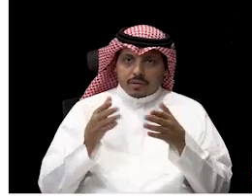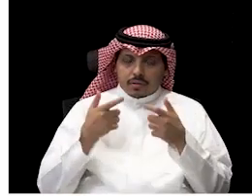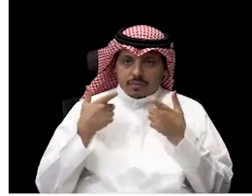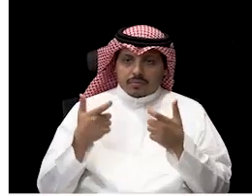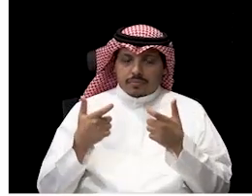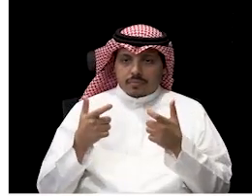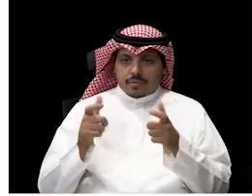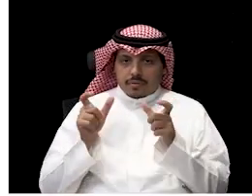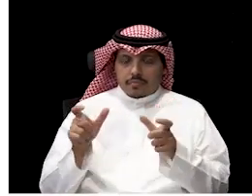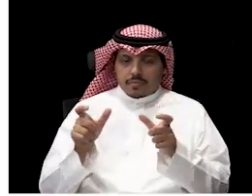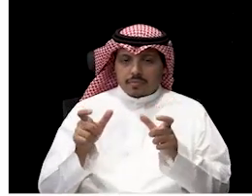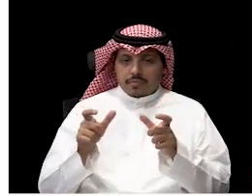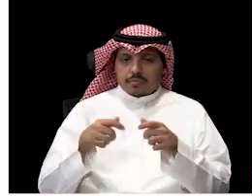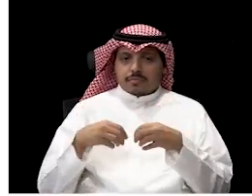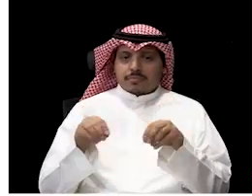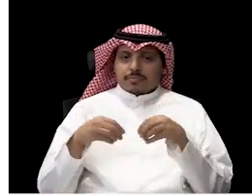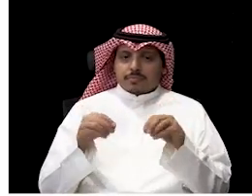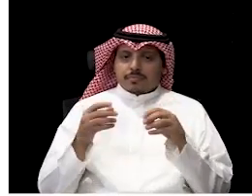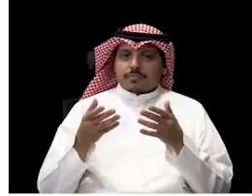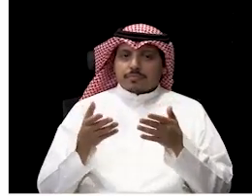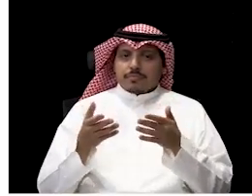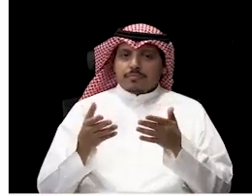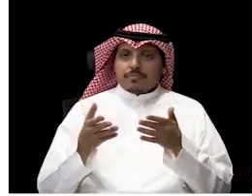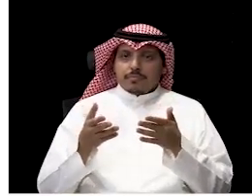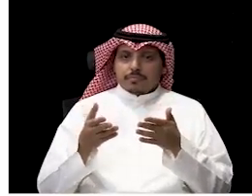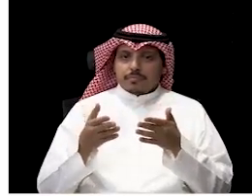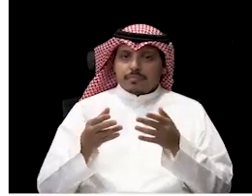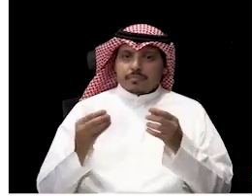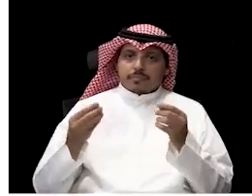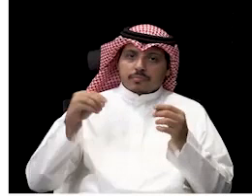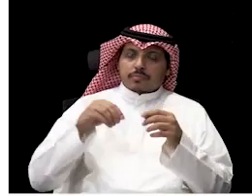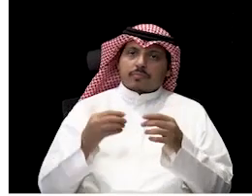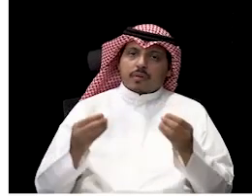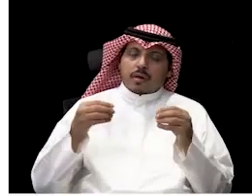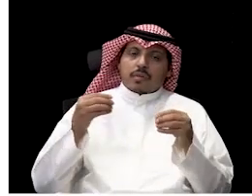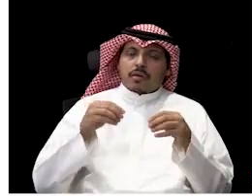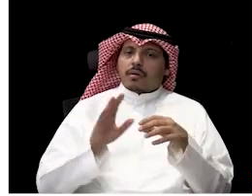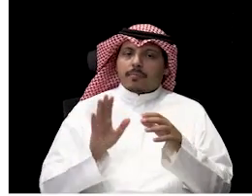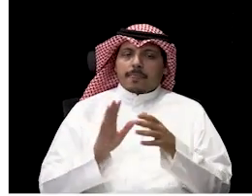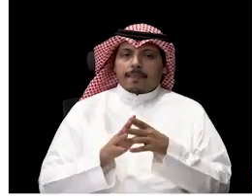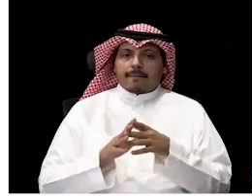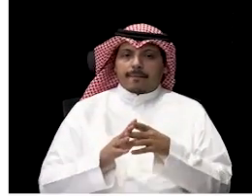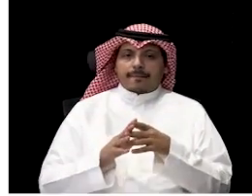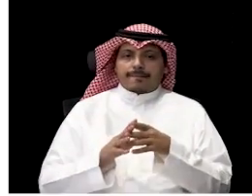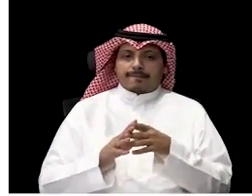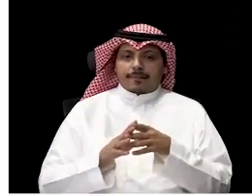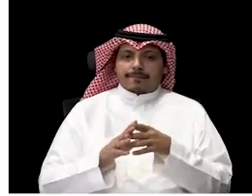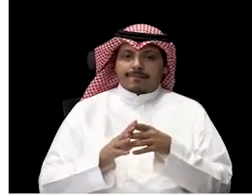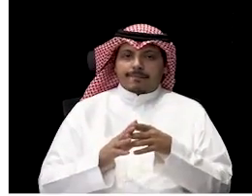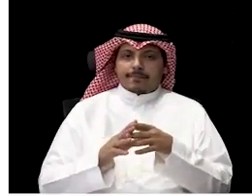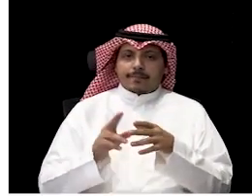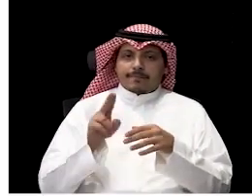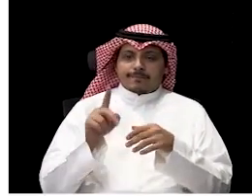المستهلك ومراقبة الأسعار بحيث أنها لا تزيد أكثر، توعية المواطنين بترشيد